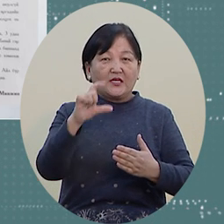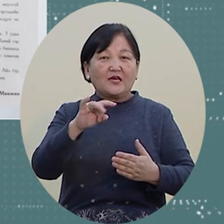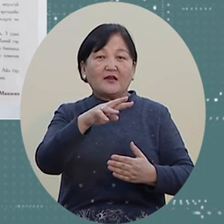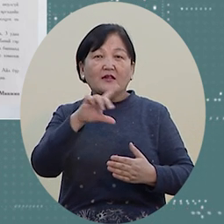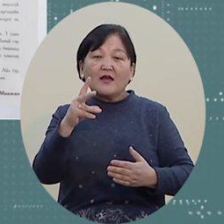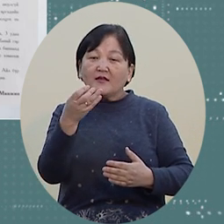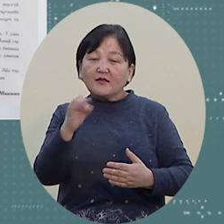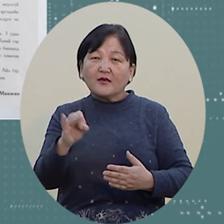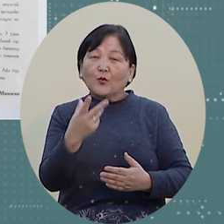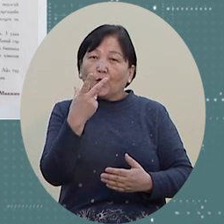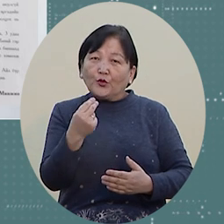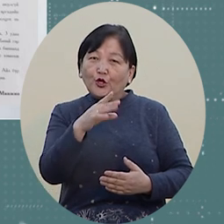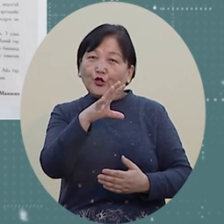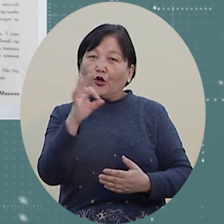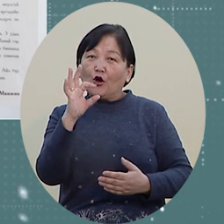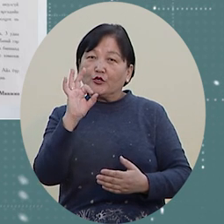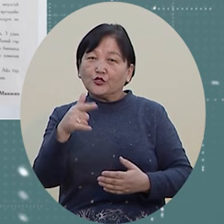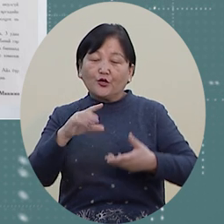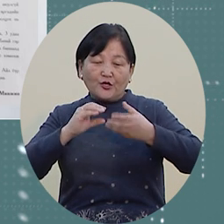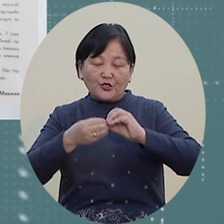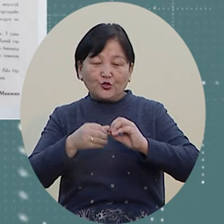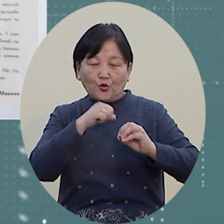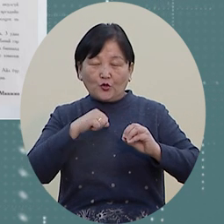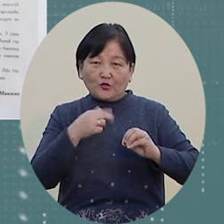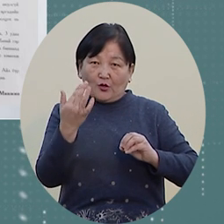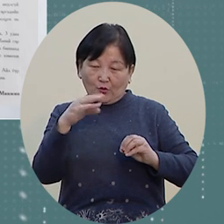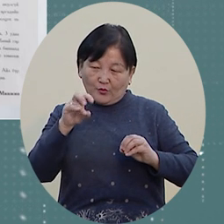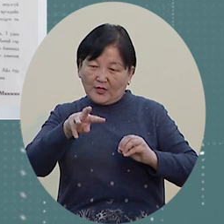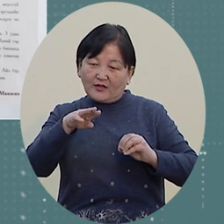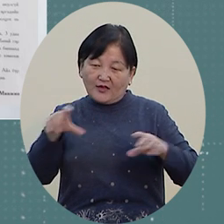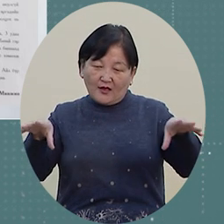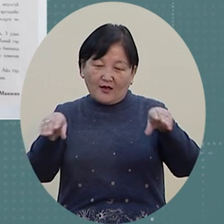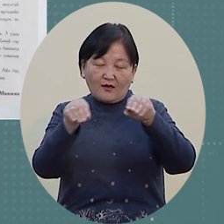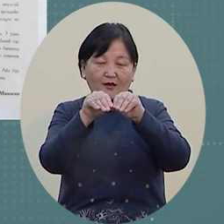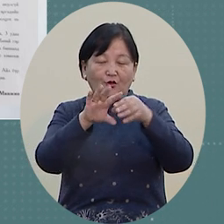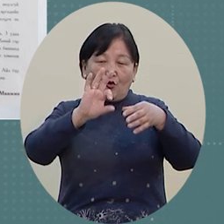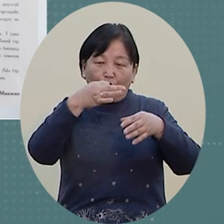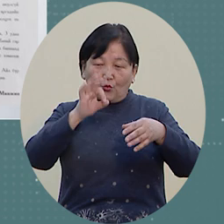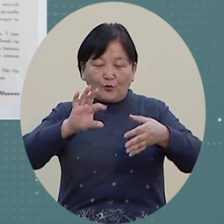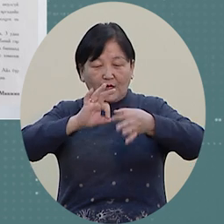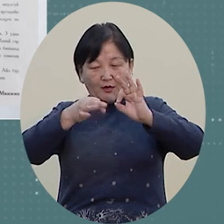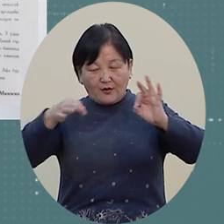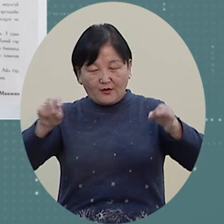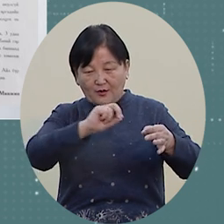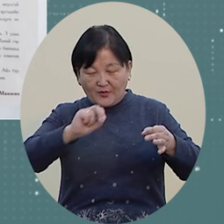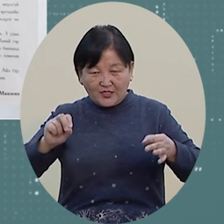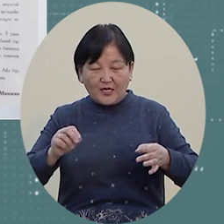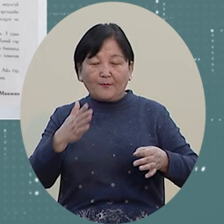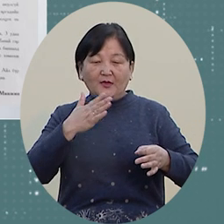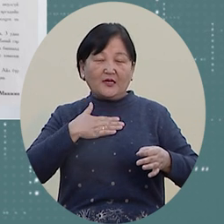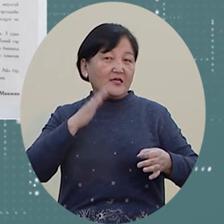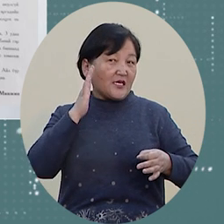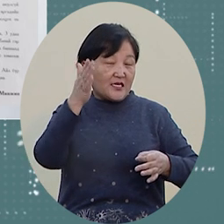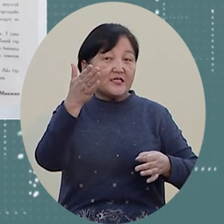тоо баримтыг цуглуулад бүгдээрээ хийгээд доор нь дүгнэлтэд маш гоё дүгнэж өчээд цаашид хэрхэн